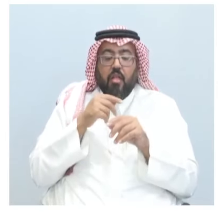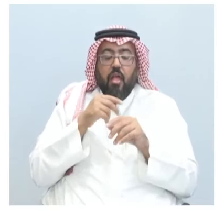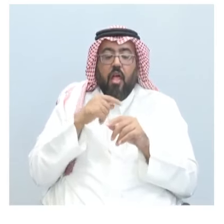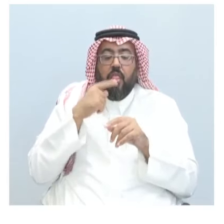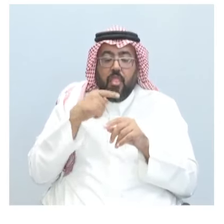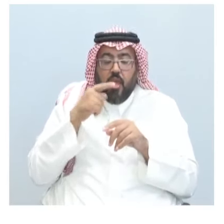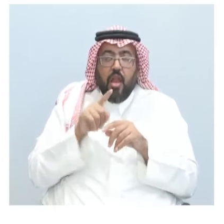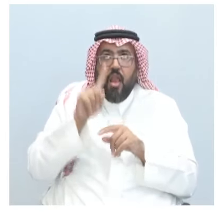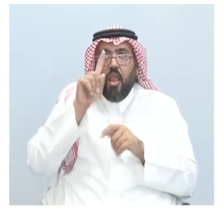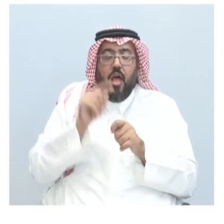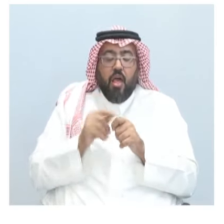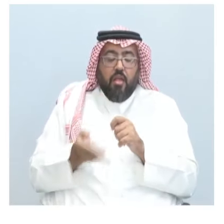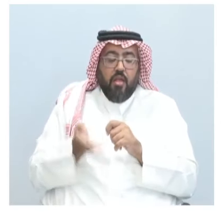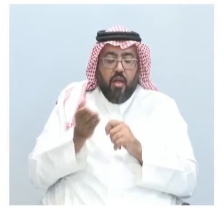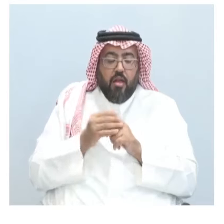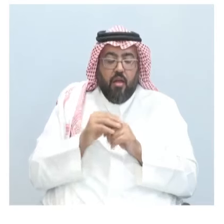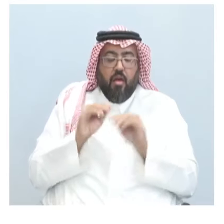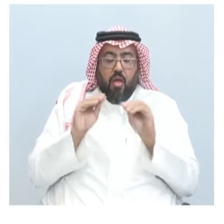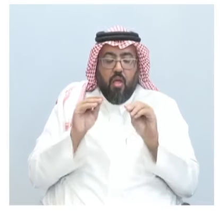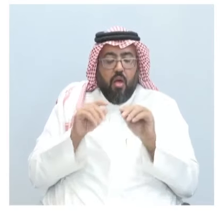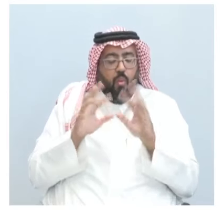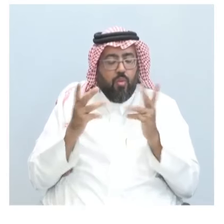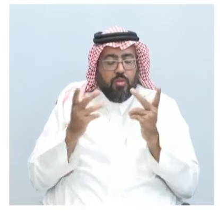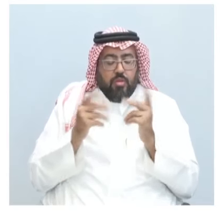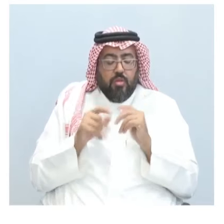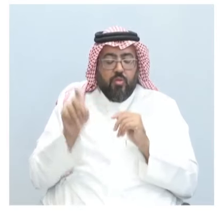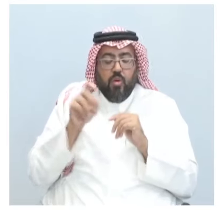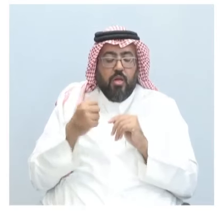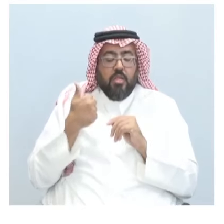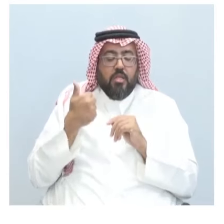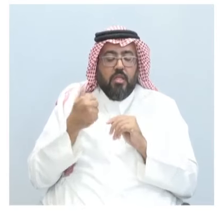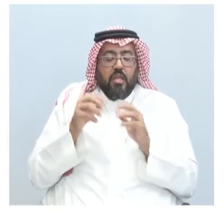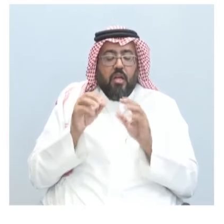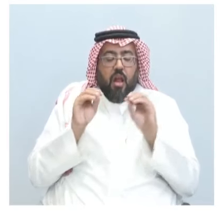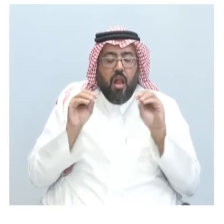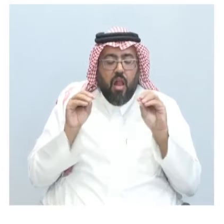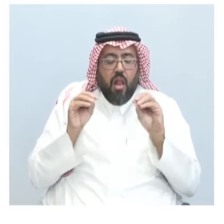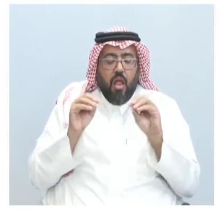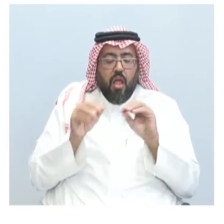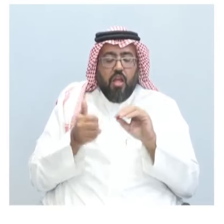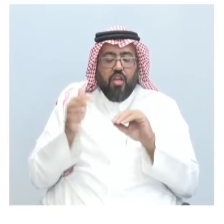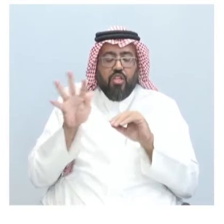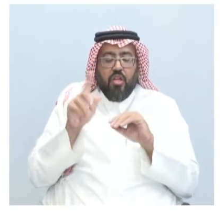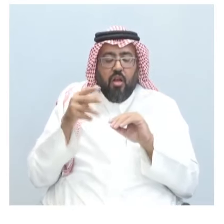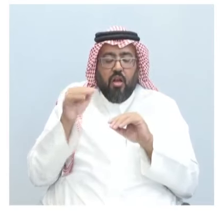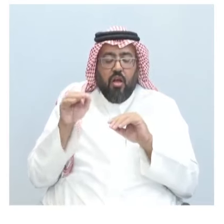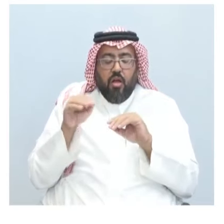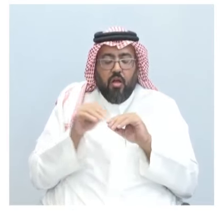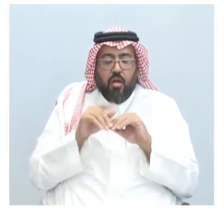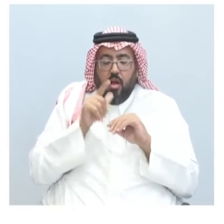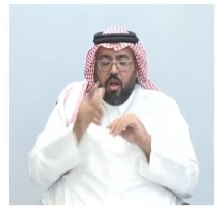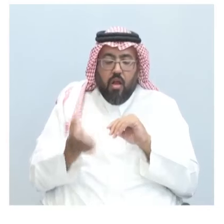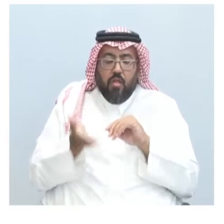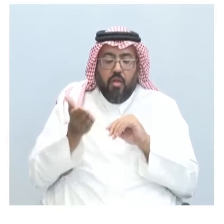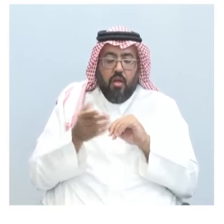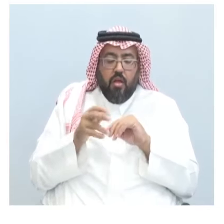تعالى اذكرها والسؤال السادس اشرح لاحظوا هذه الايه العظيمه قال الله